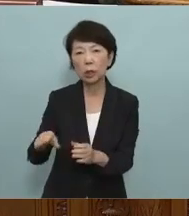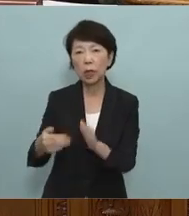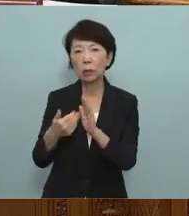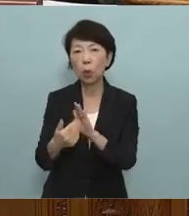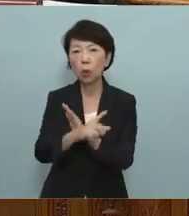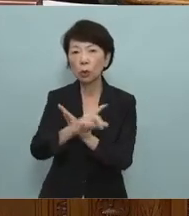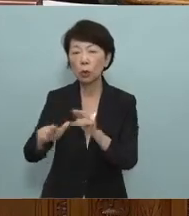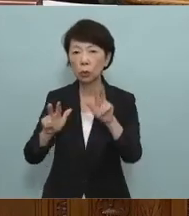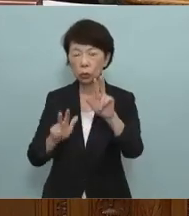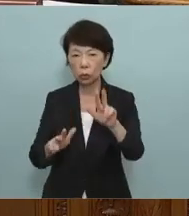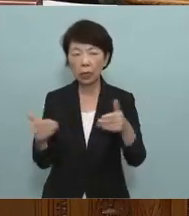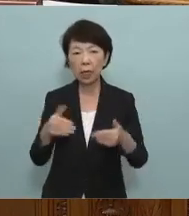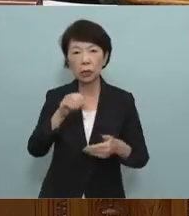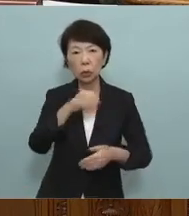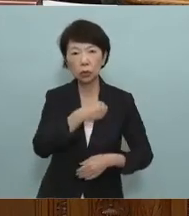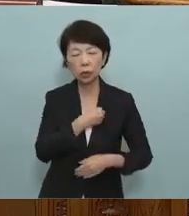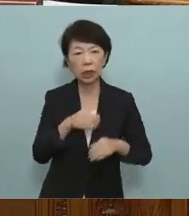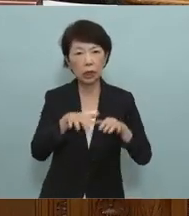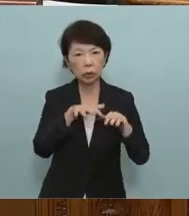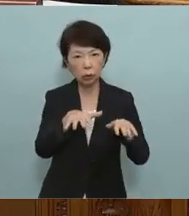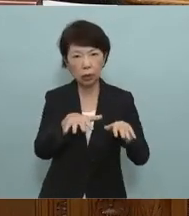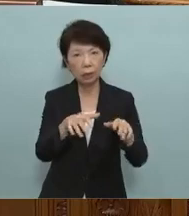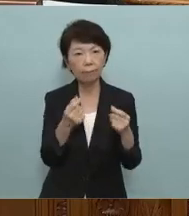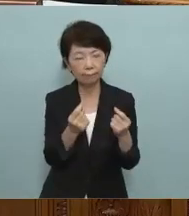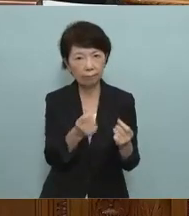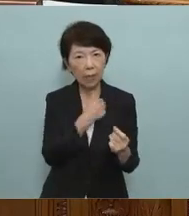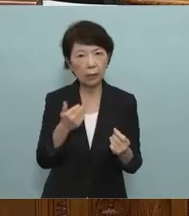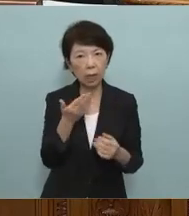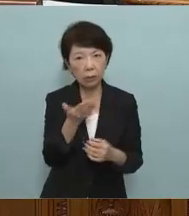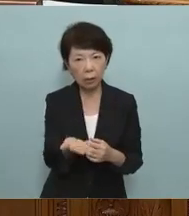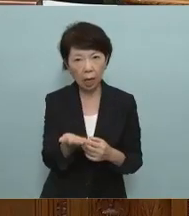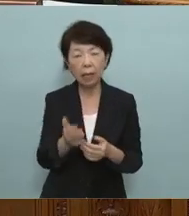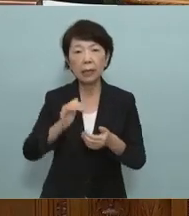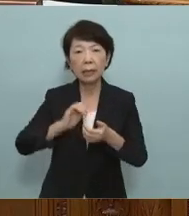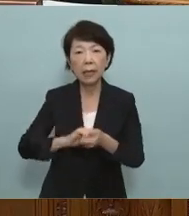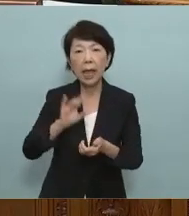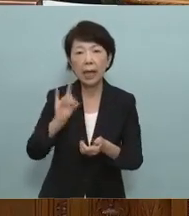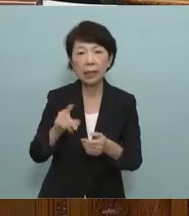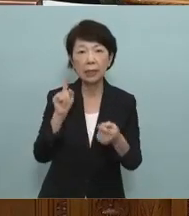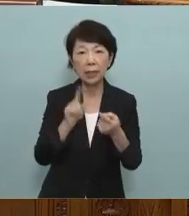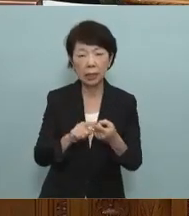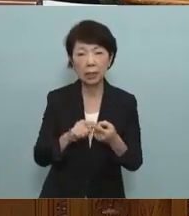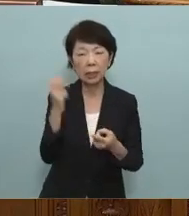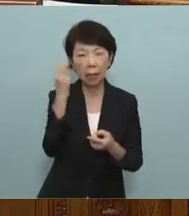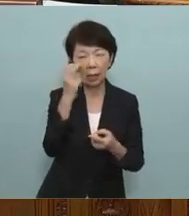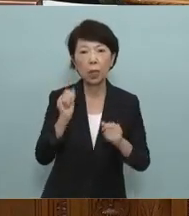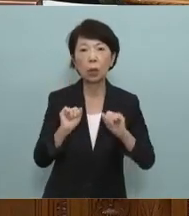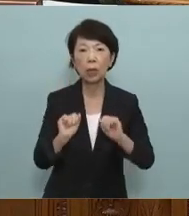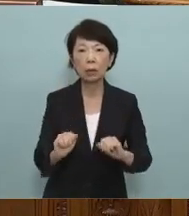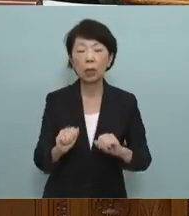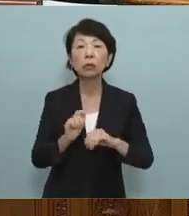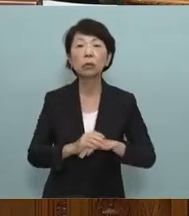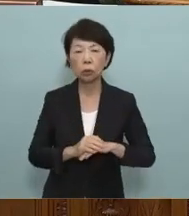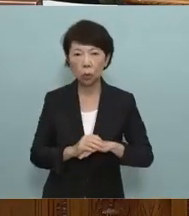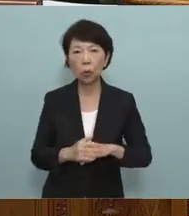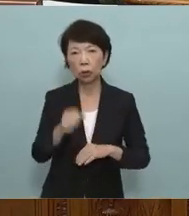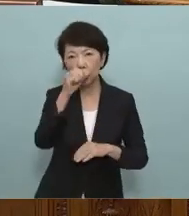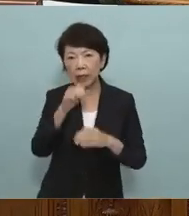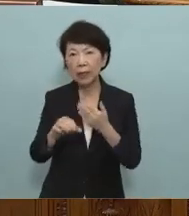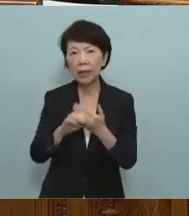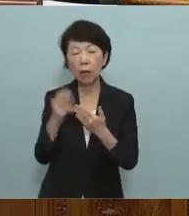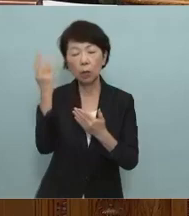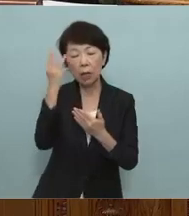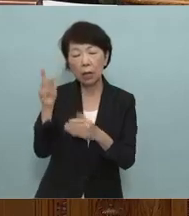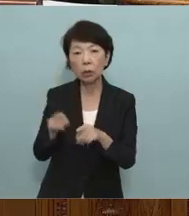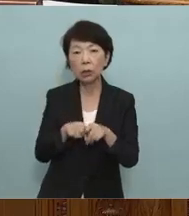等のルールが職員に周知徹底されているか、定期監査でチェックしており、こうした先行事例も参考にし